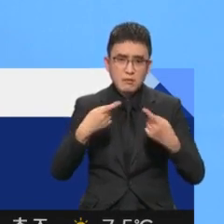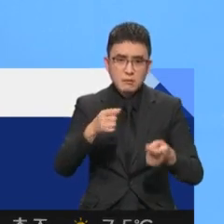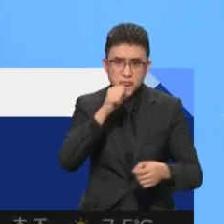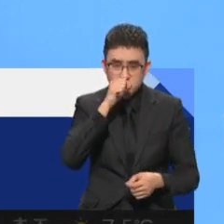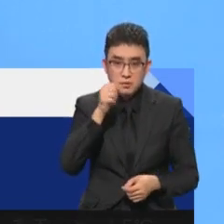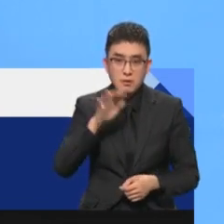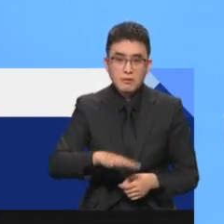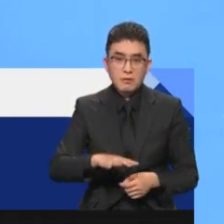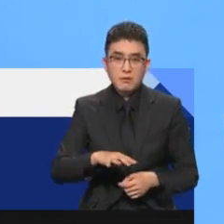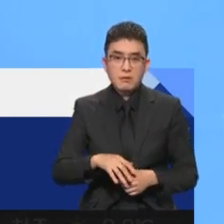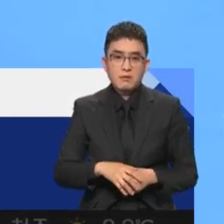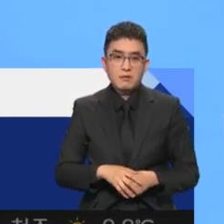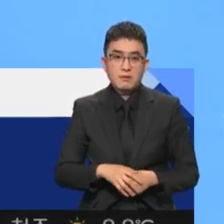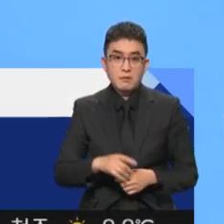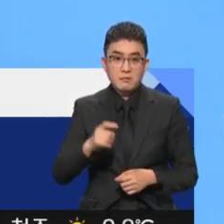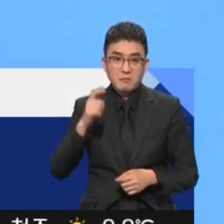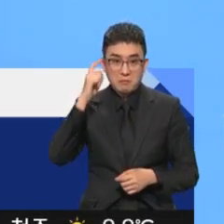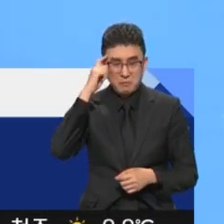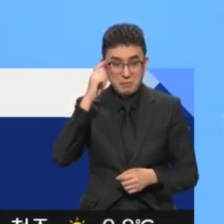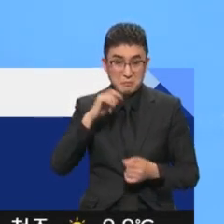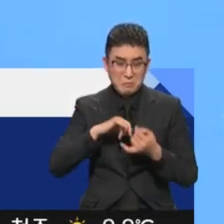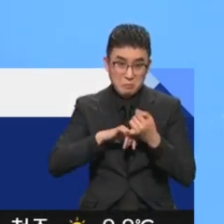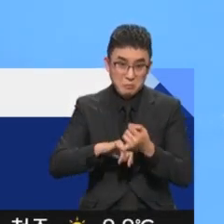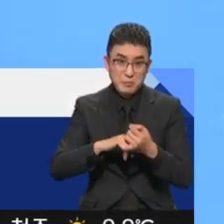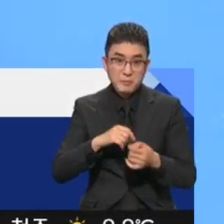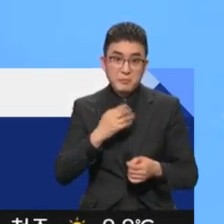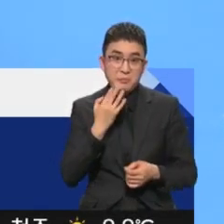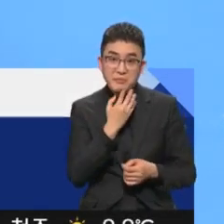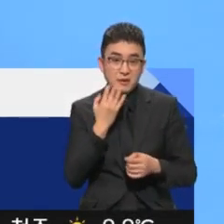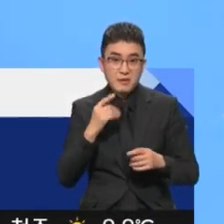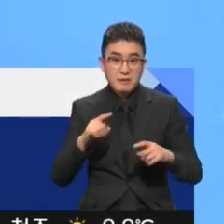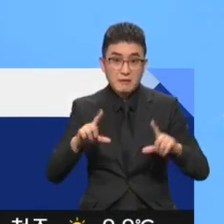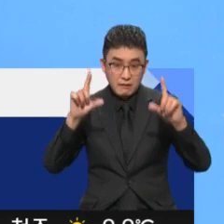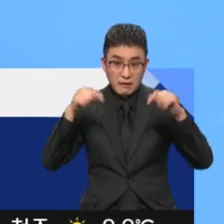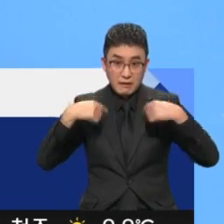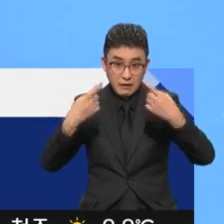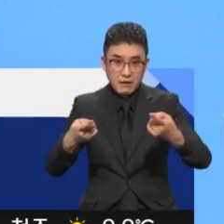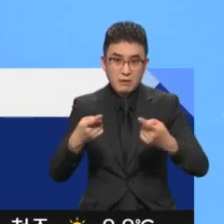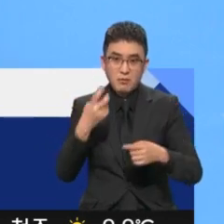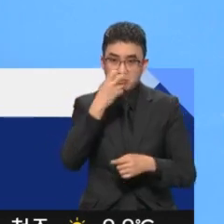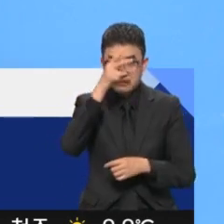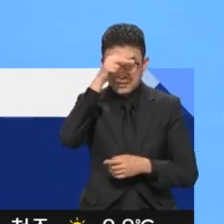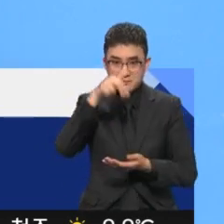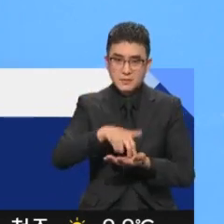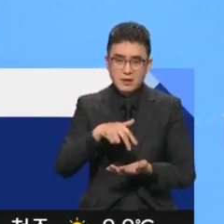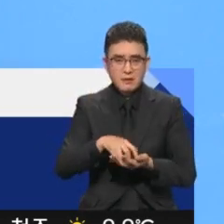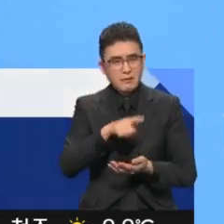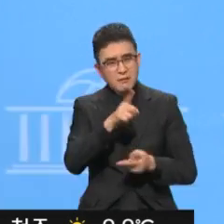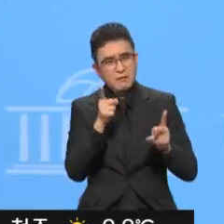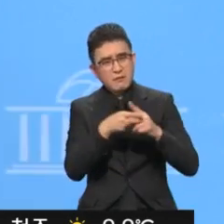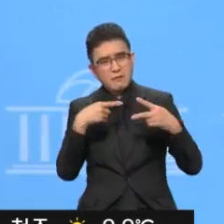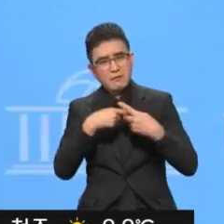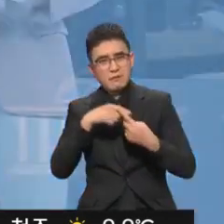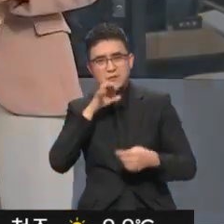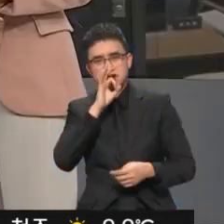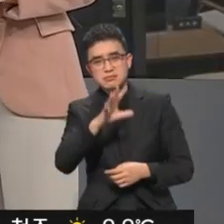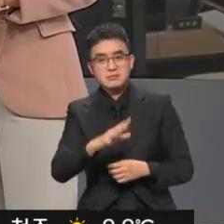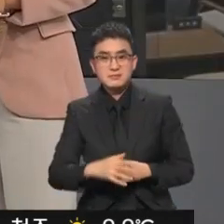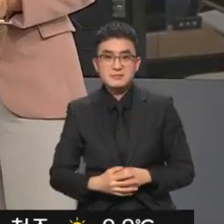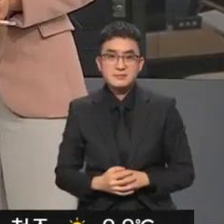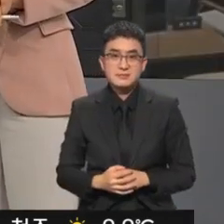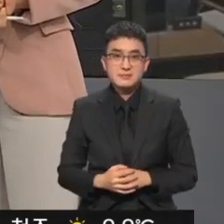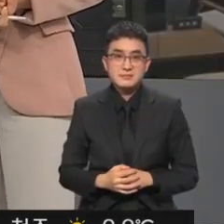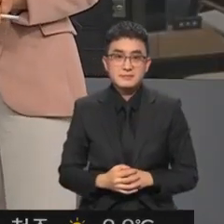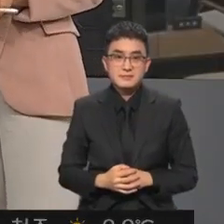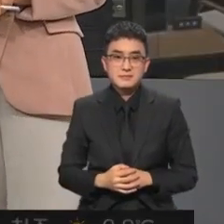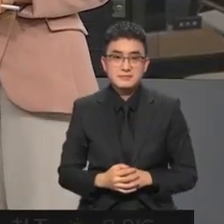평일날 꼭 조사를 받겠다고 얘기하는 검찰의 입장은 참 설득 납득하기는 쉽지 않습니다. 네, 이 검찰